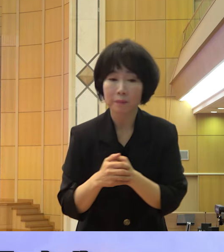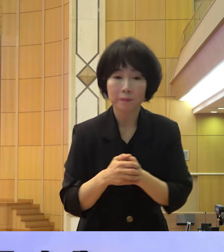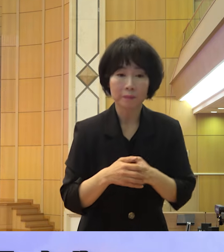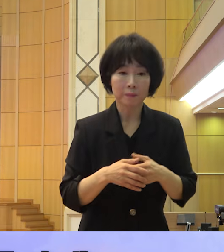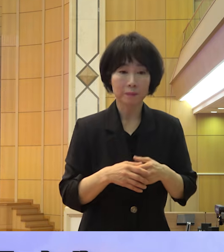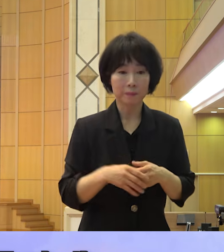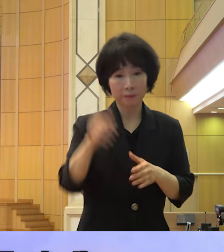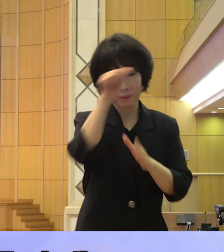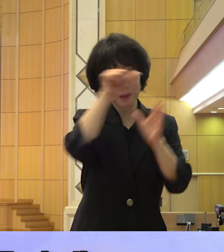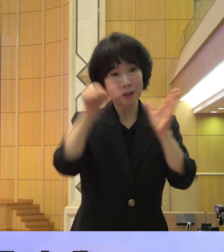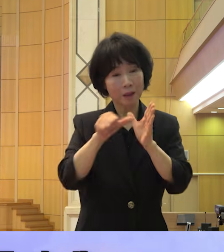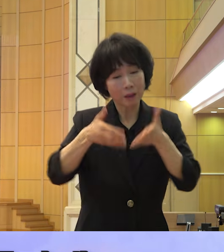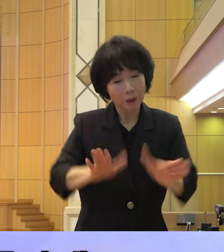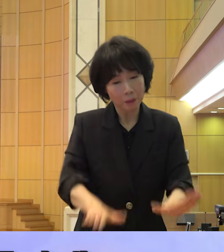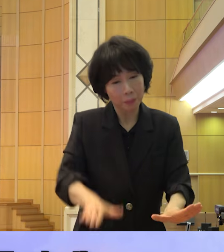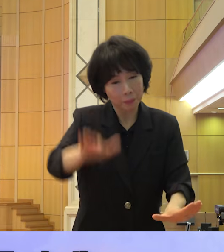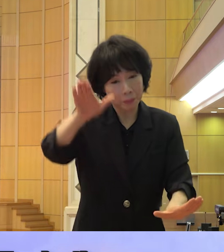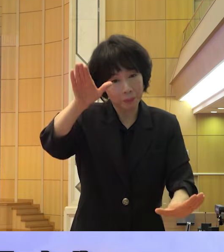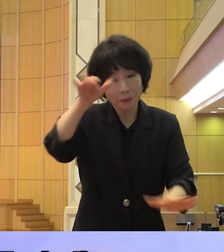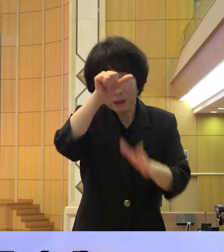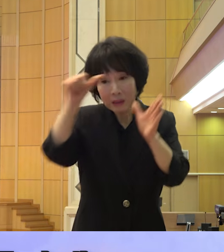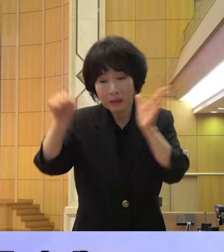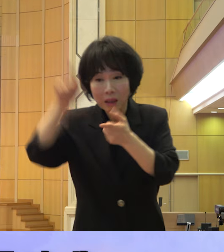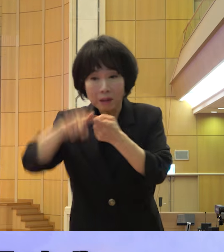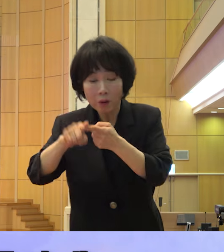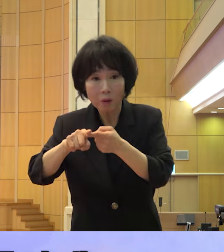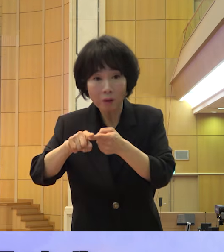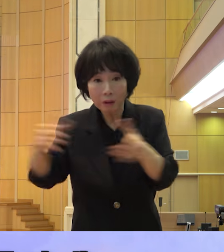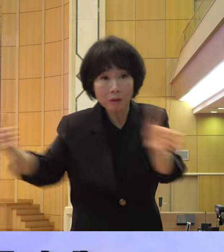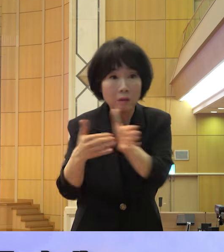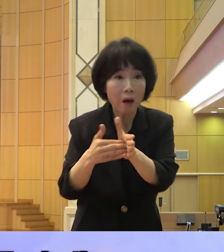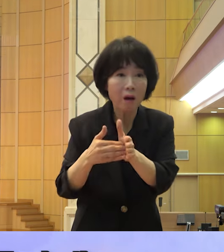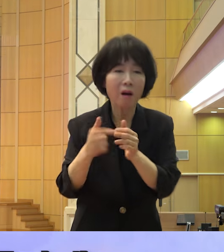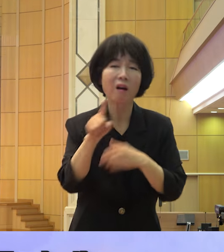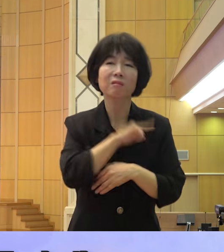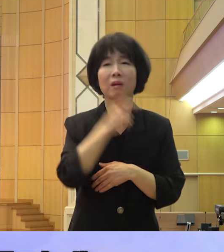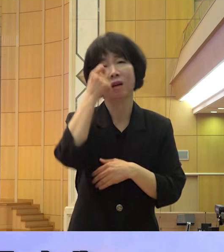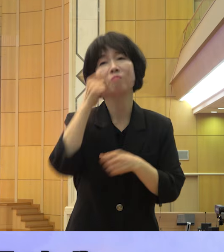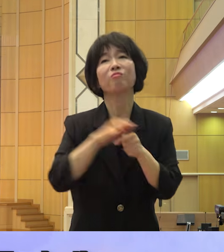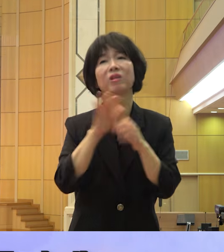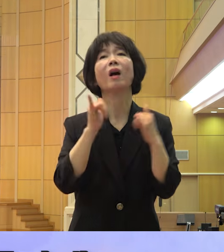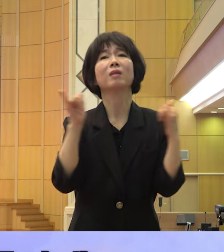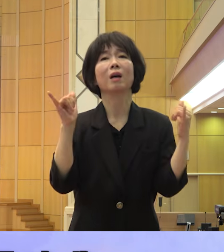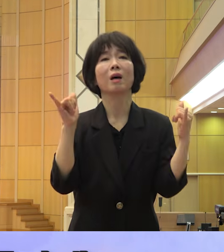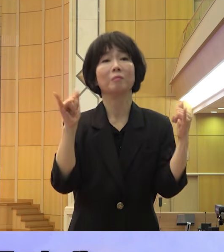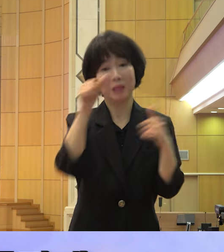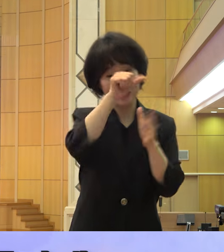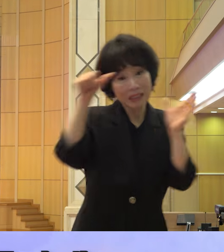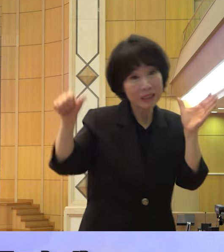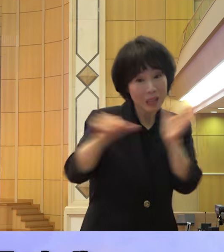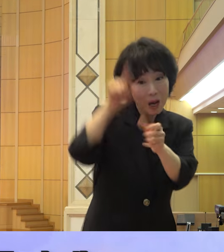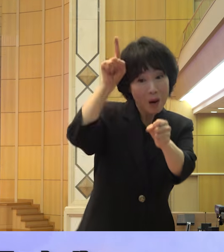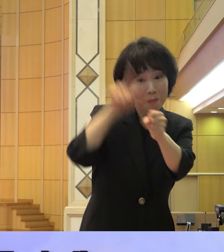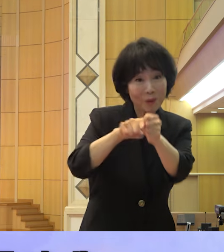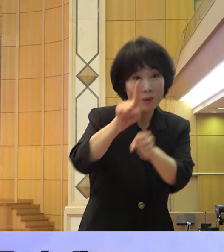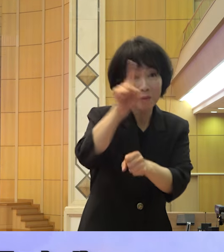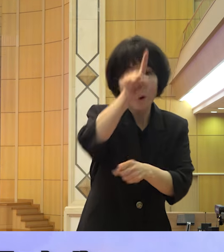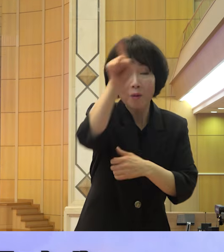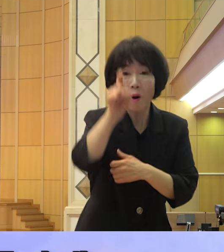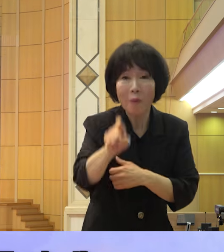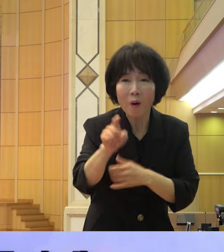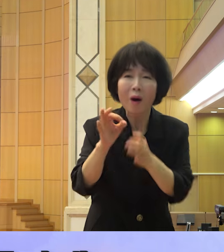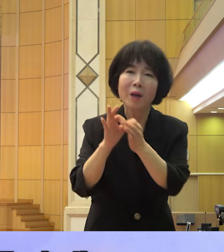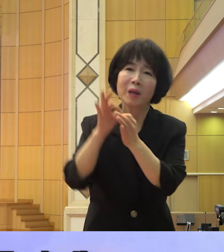인생으로 살다 인생으로 끝나버리면 그 사람은 참 불쌍한 존재라는 거예요. 인생은 영생을 해야 돼요.